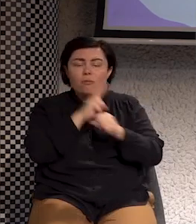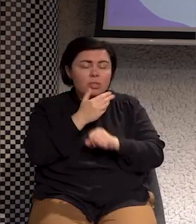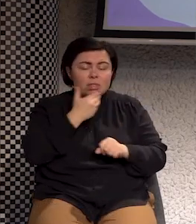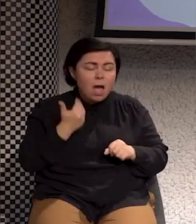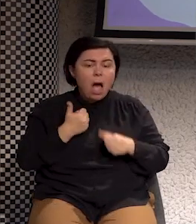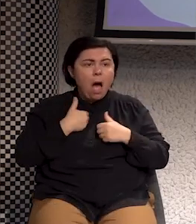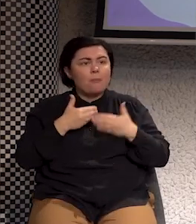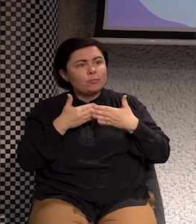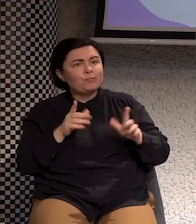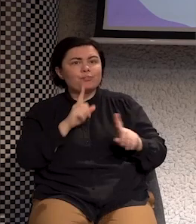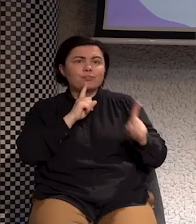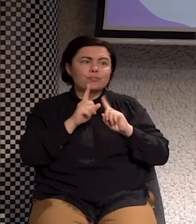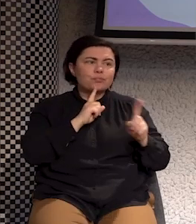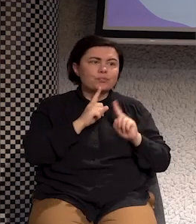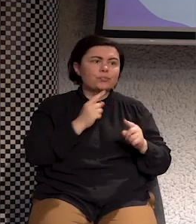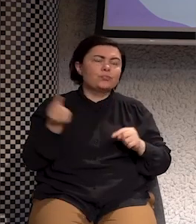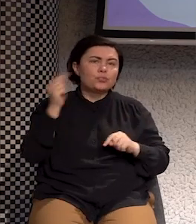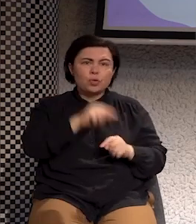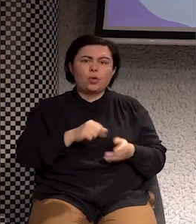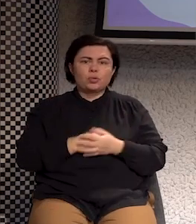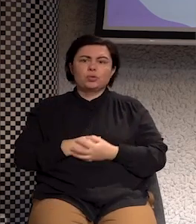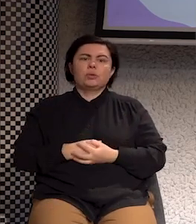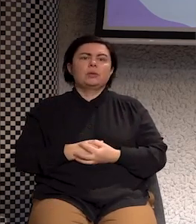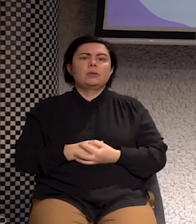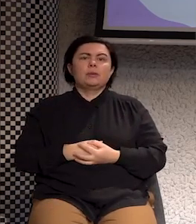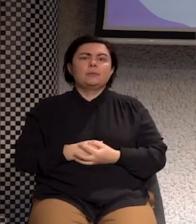tyle, żeby się móc do nich zwracać, czy żeby móc do nich przychodzić. I